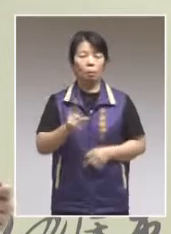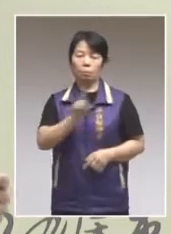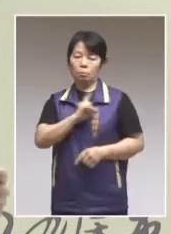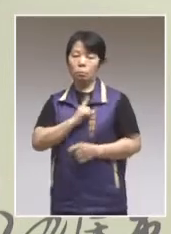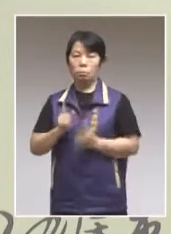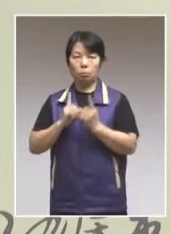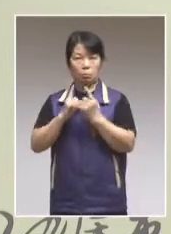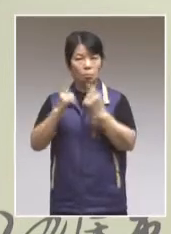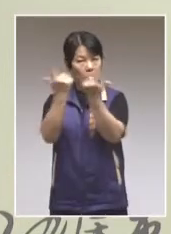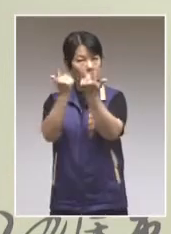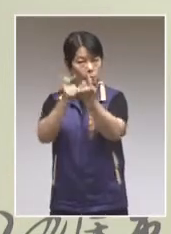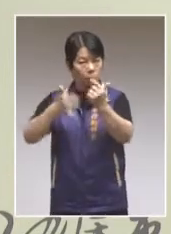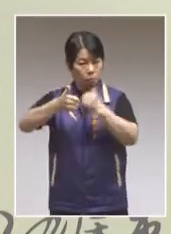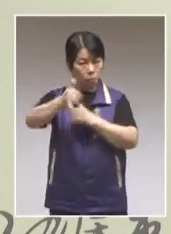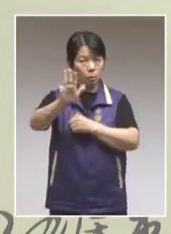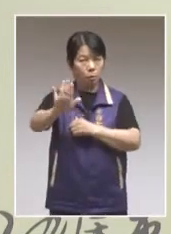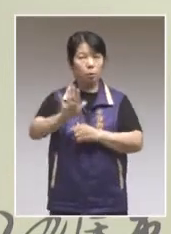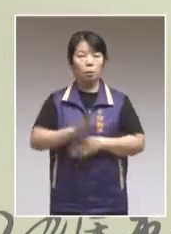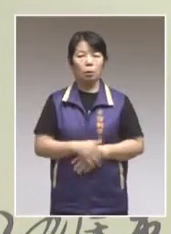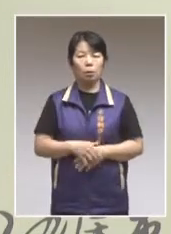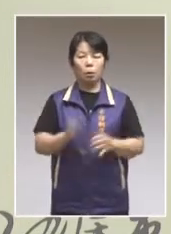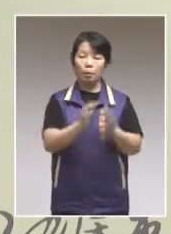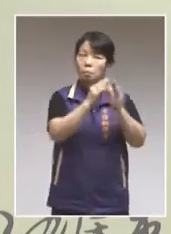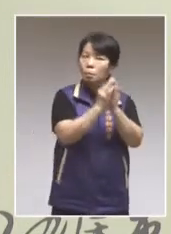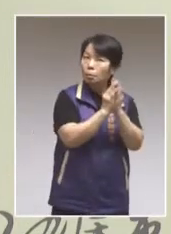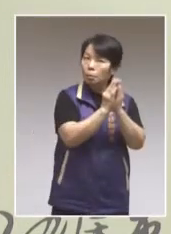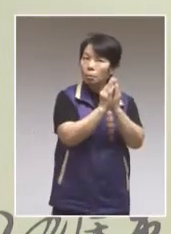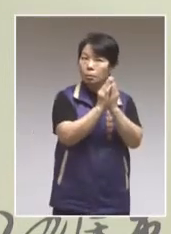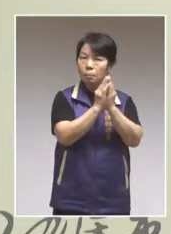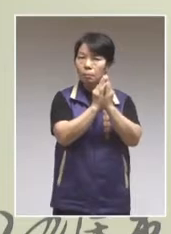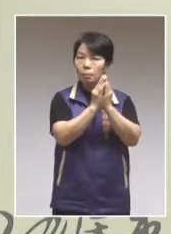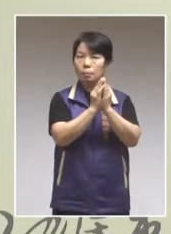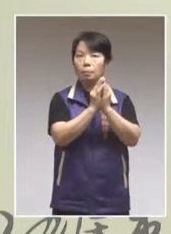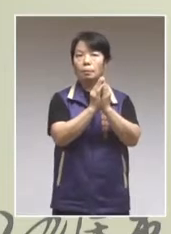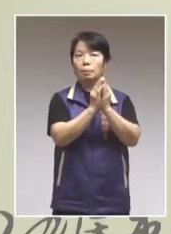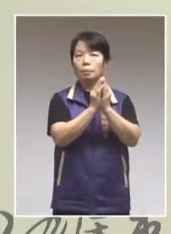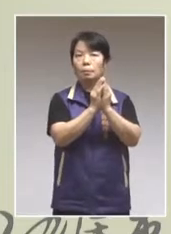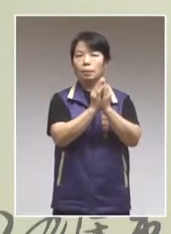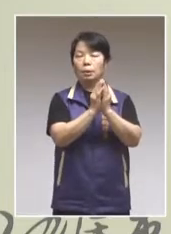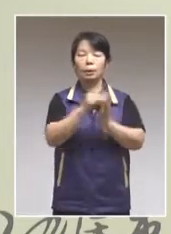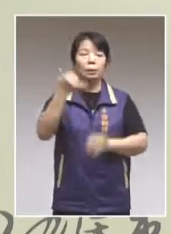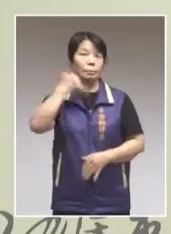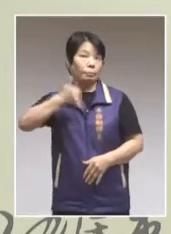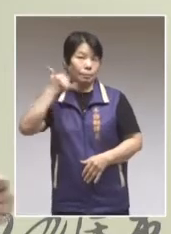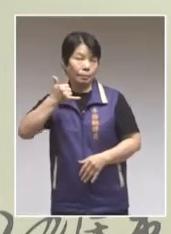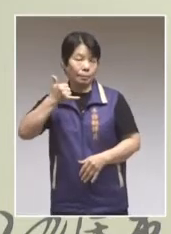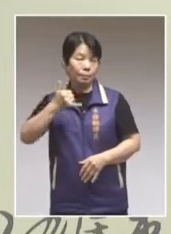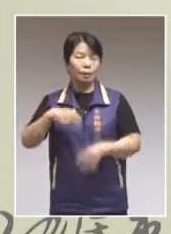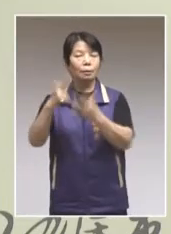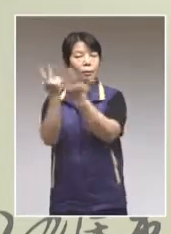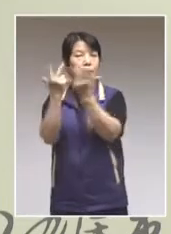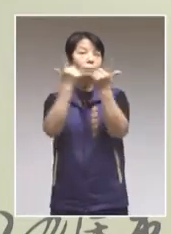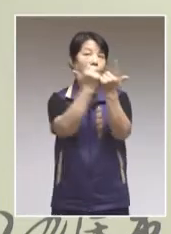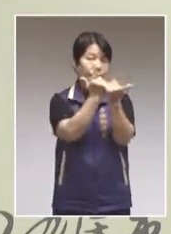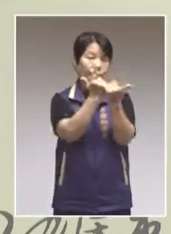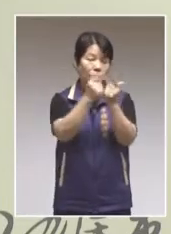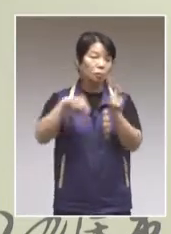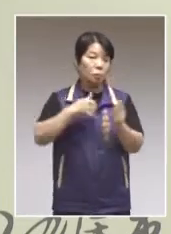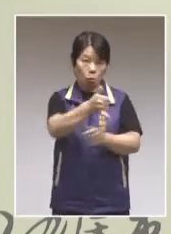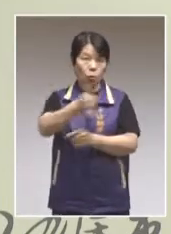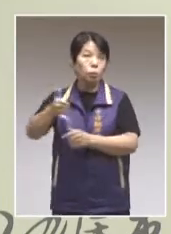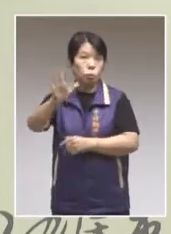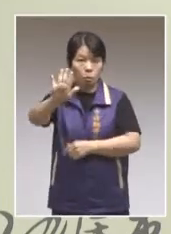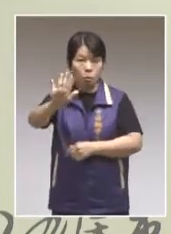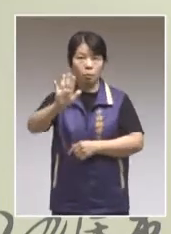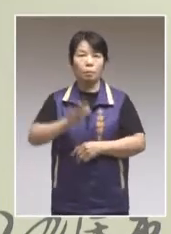去台北北部，吼、哦，不管是桃园啊，这个啊，这个嘉南哦，新北、台北等等这个